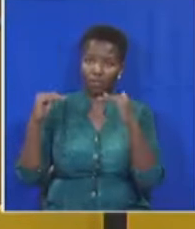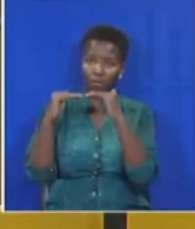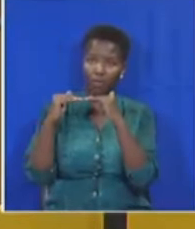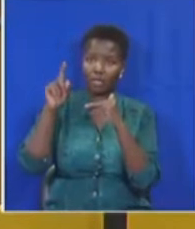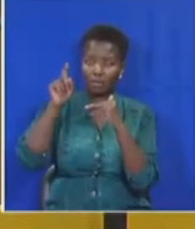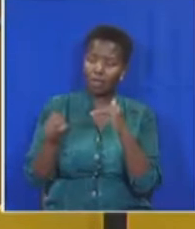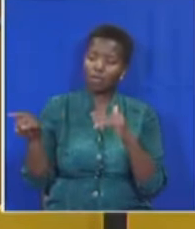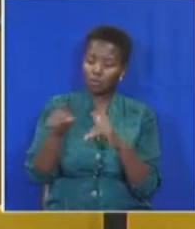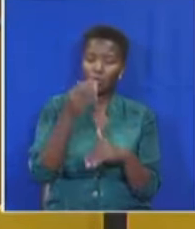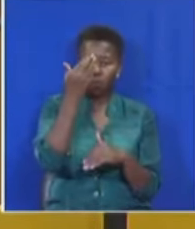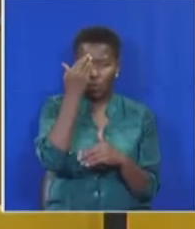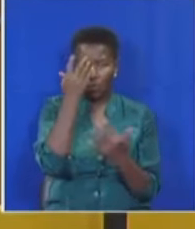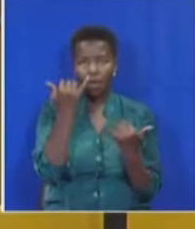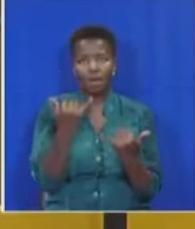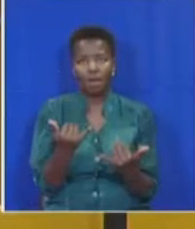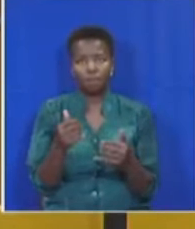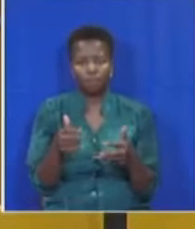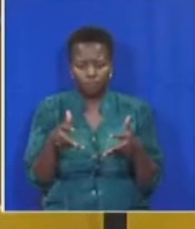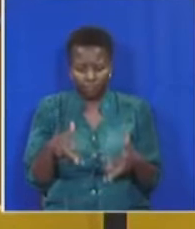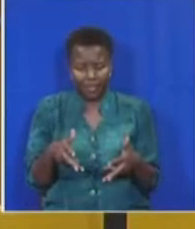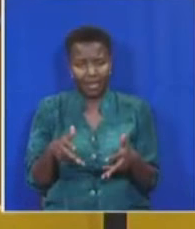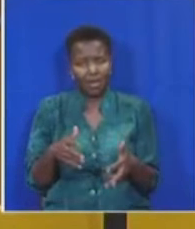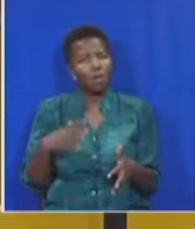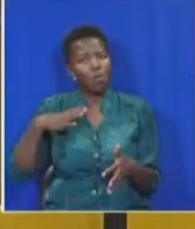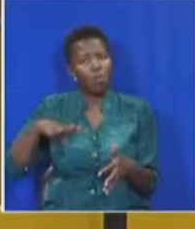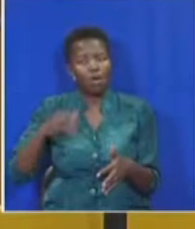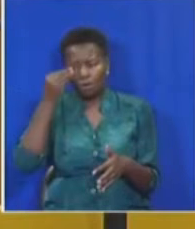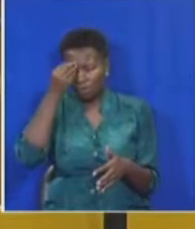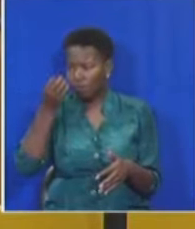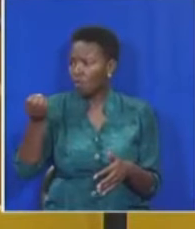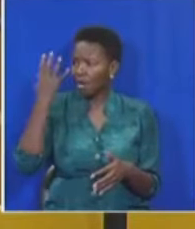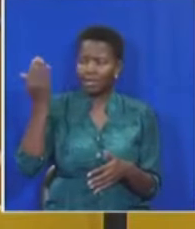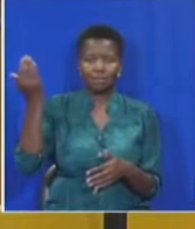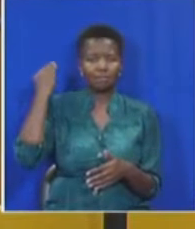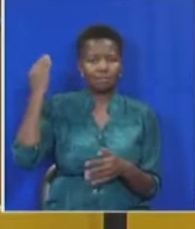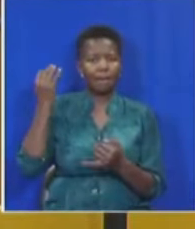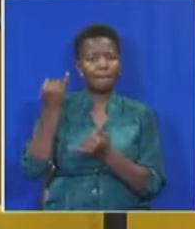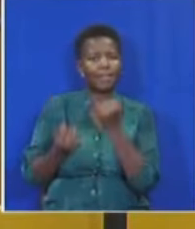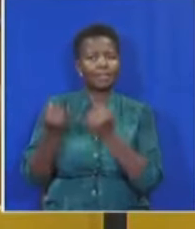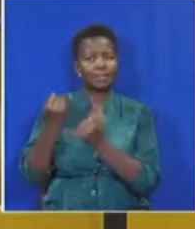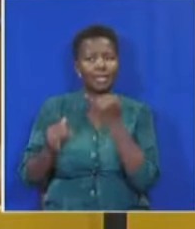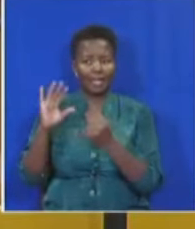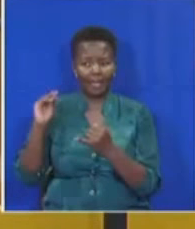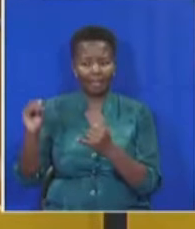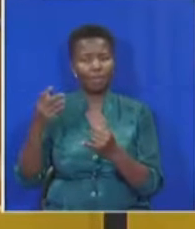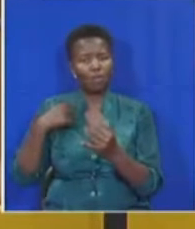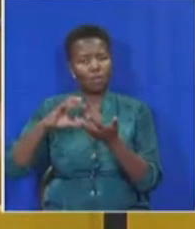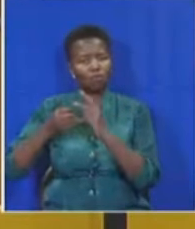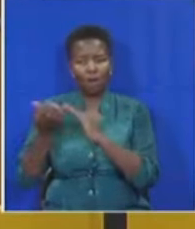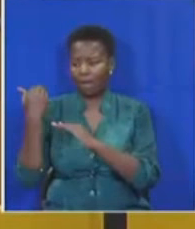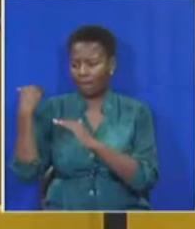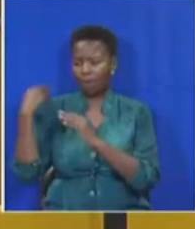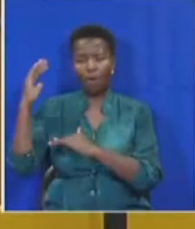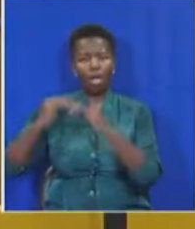xa kuvela iimisteyiki ezenziwa kuzama ukulungisa bafune into yokuba bathi ukuba kukho